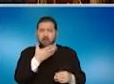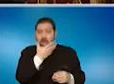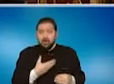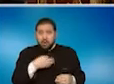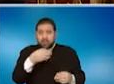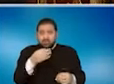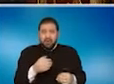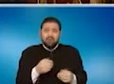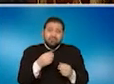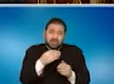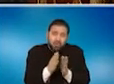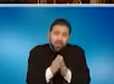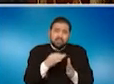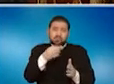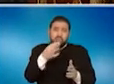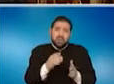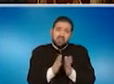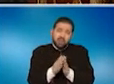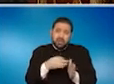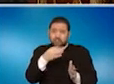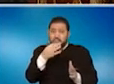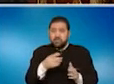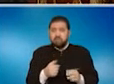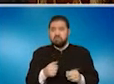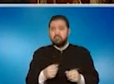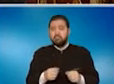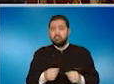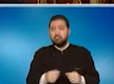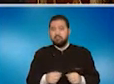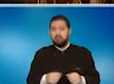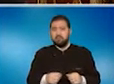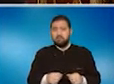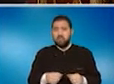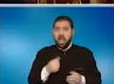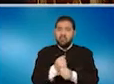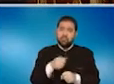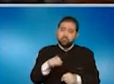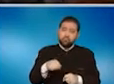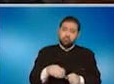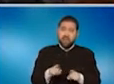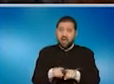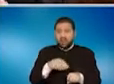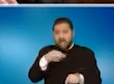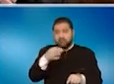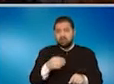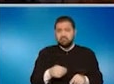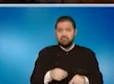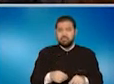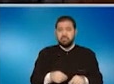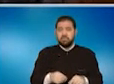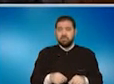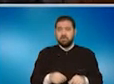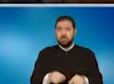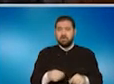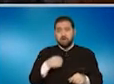el, zine un cuvânt de folos. Și el nu avea nicio treabă. Și a făcut slujbă, zine un cuvânt de folos. Și nu zice nimic. Și la ieșire au zis, nu ești de